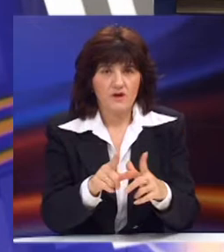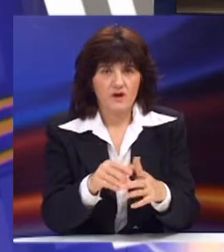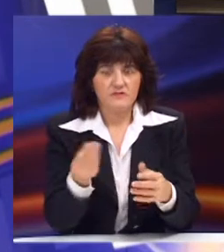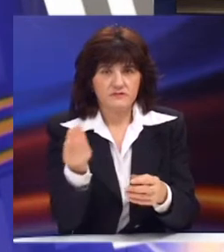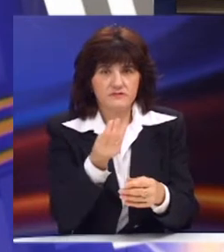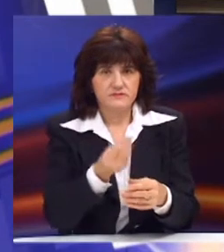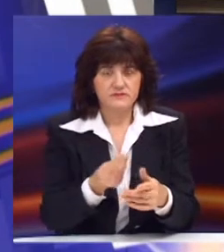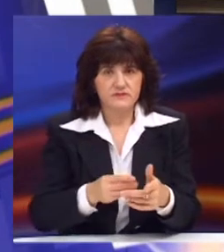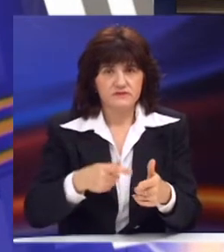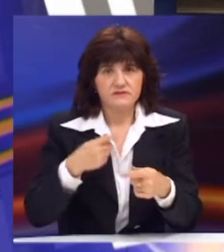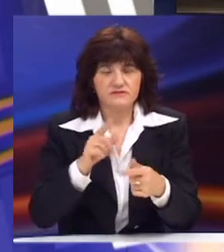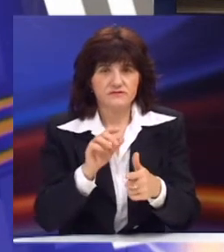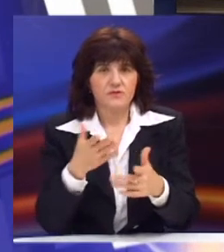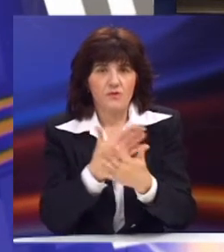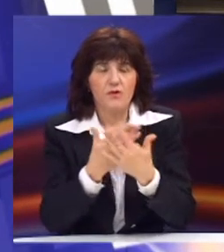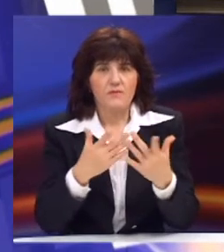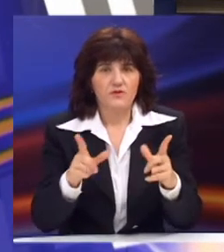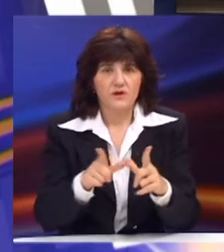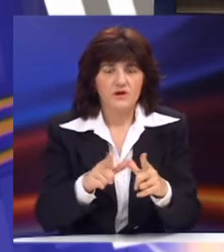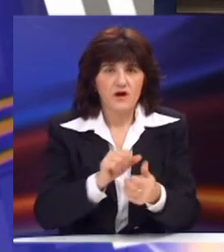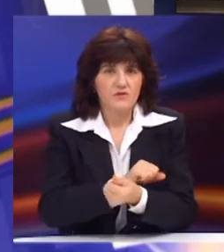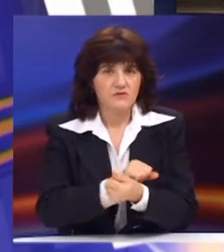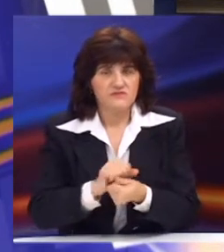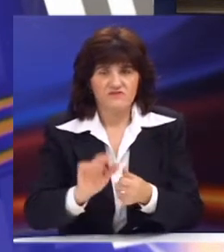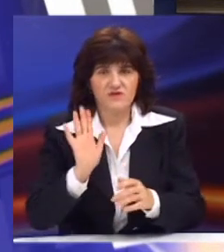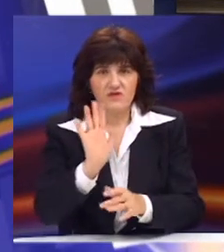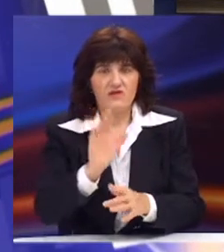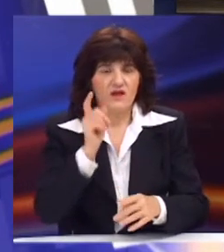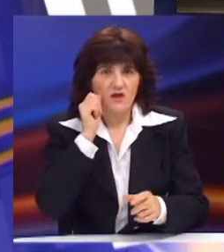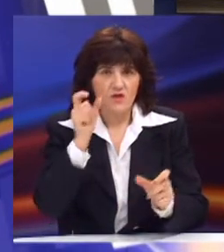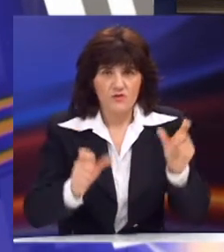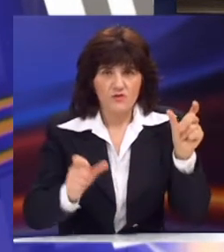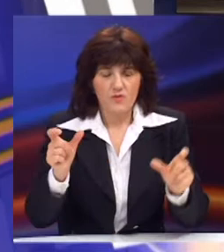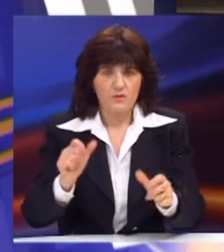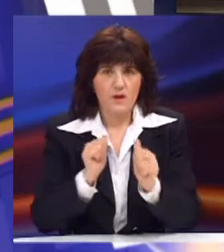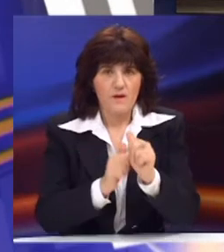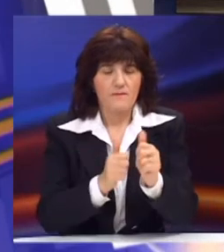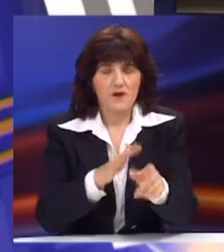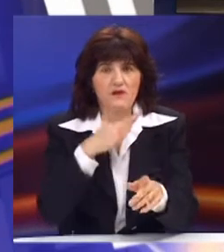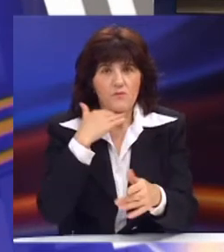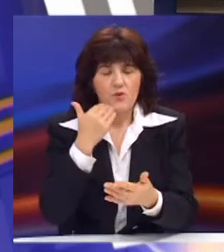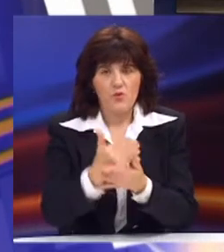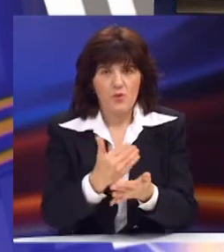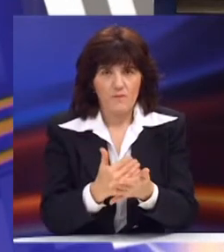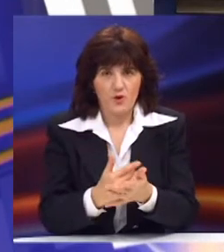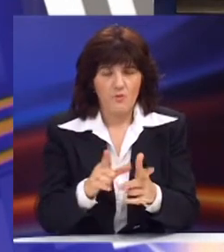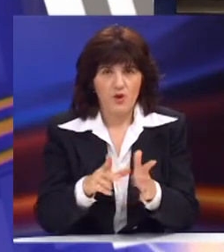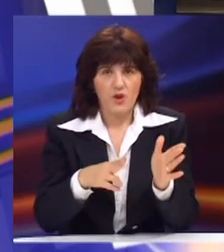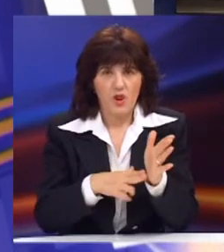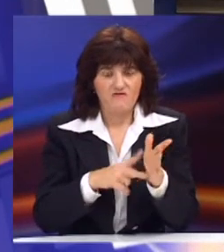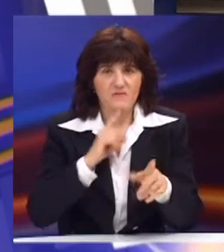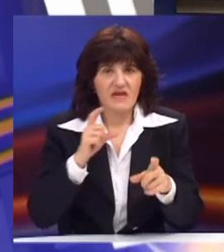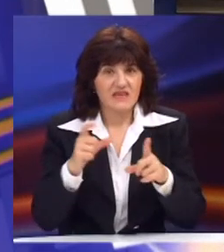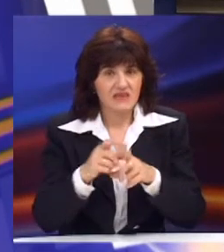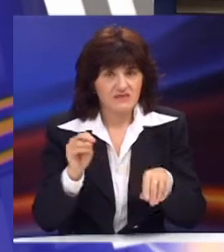zadatak da konstruiše svoje delo na osnovu svih priča palate, odnosno njenih stanovnika. Izložbu prate mnogobrojni programi